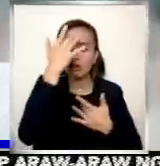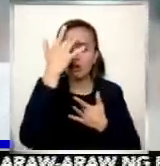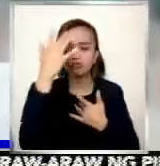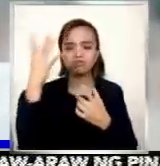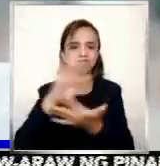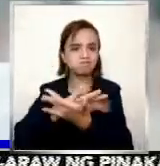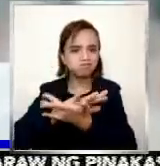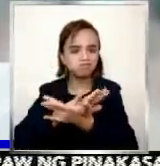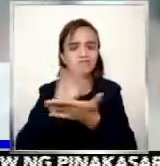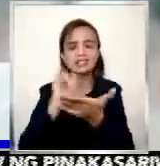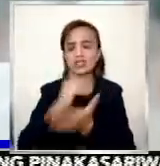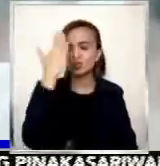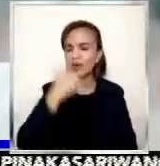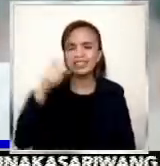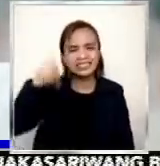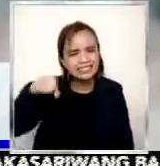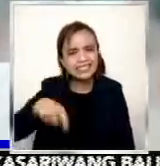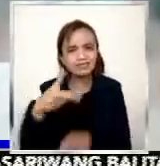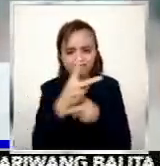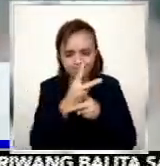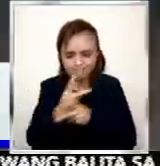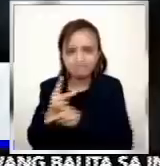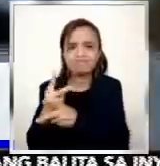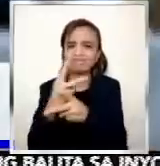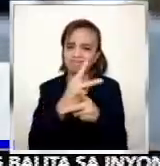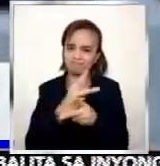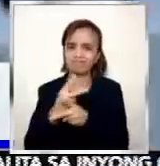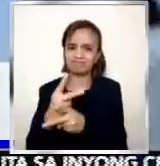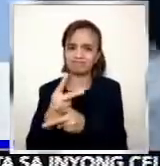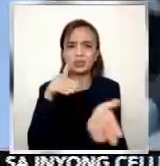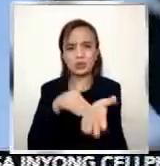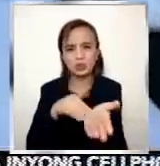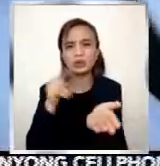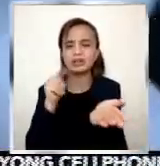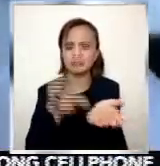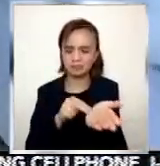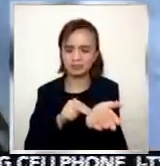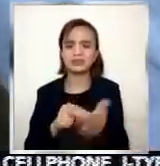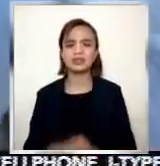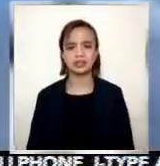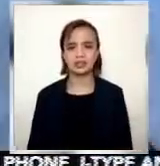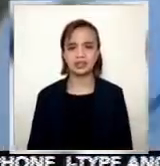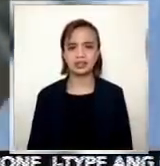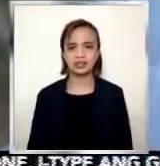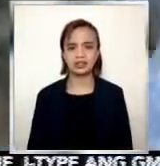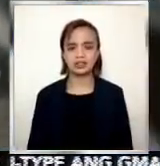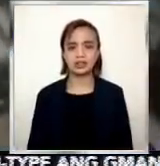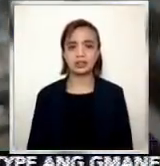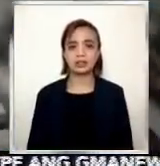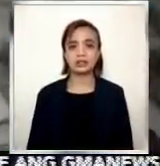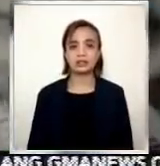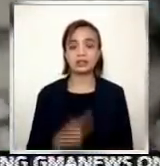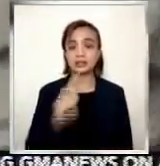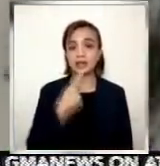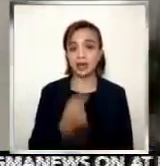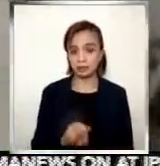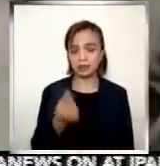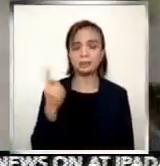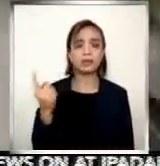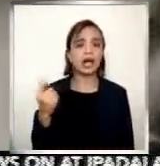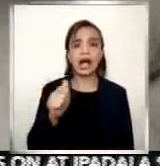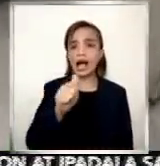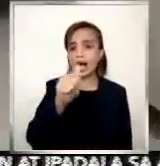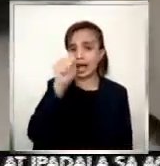iba yung pag-aalaga ng mga doktor at nurse. We do not want to compromise the care that we deliver